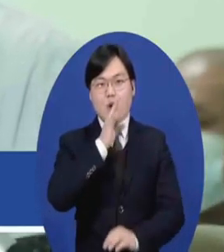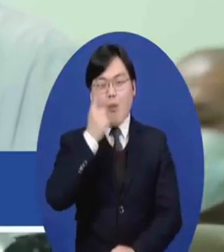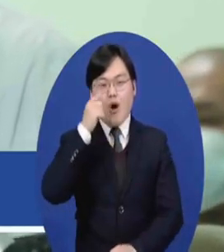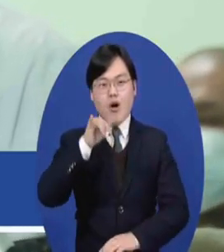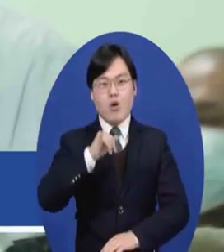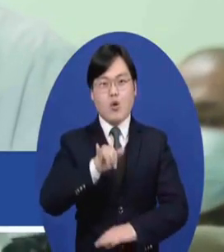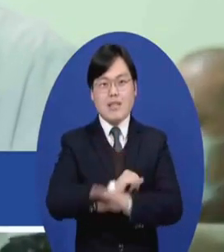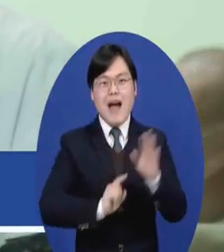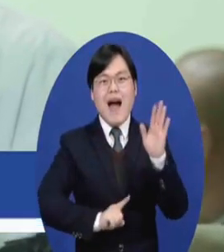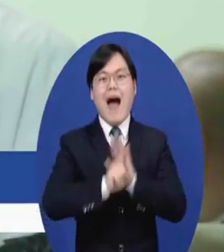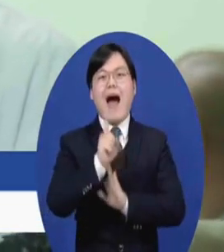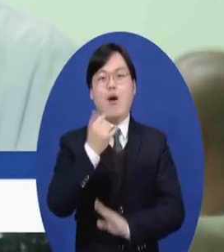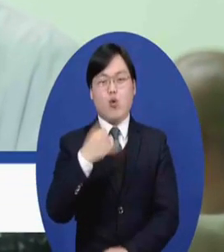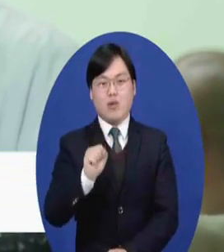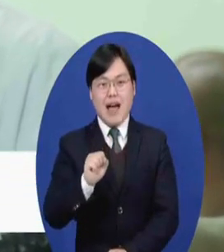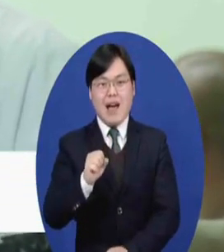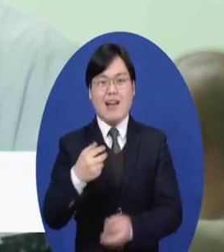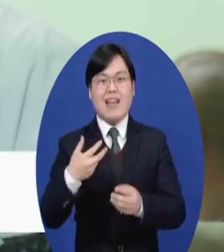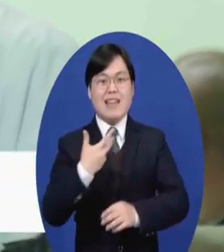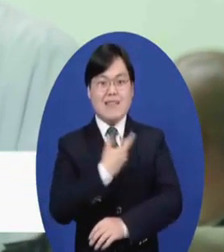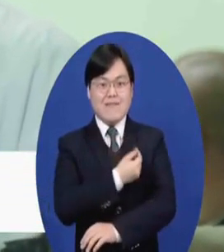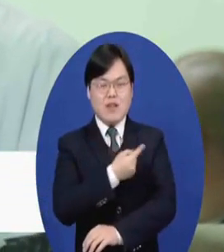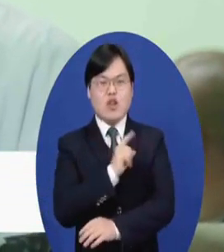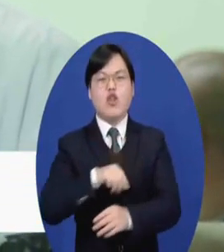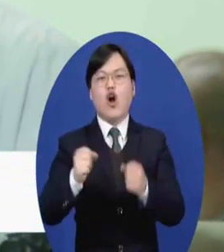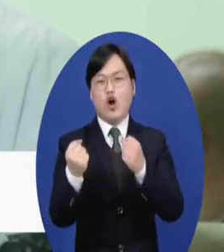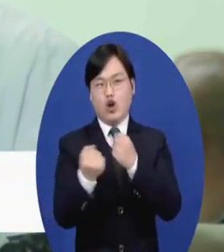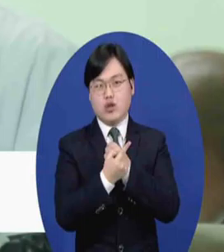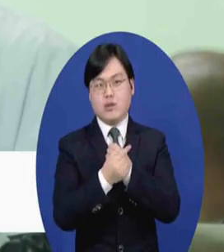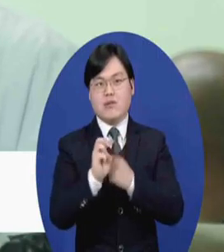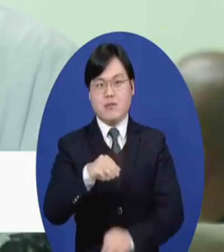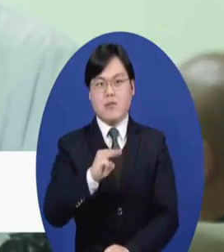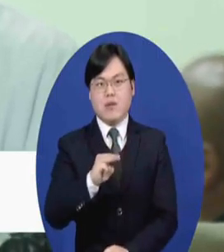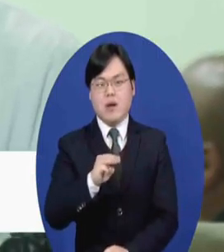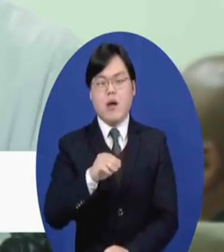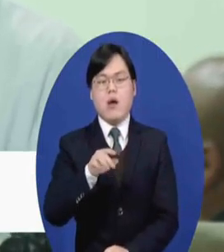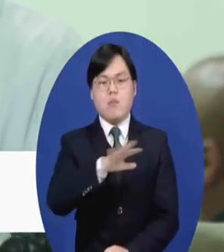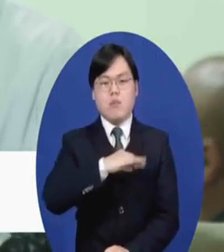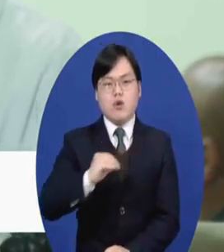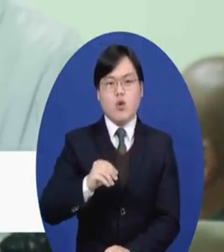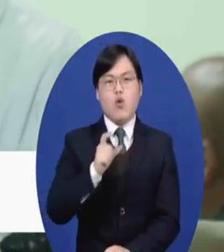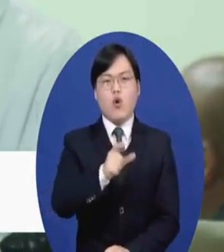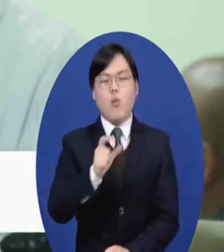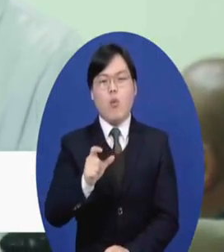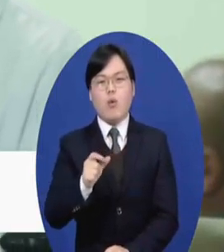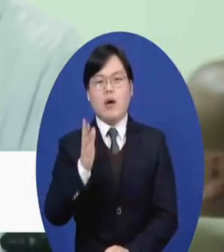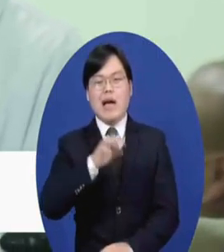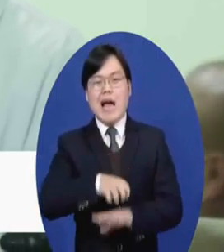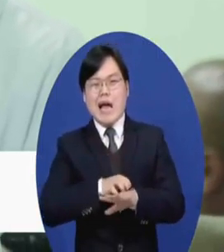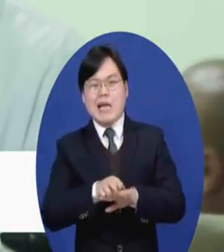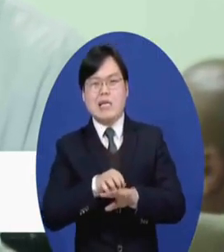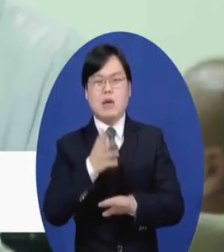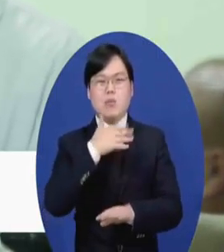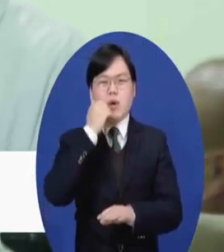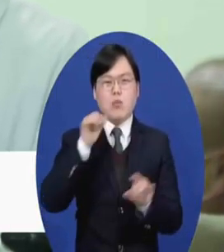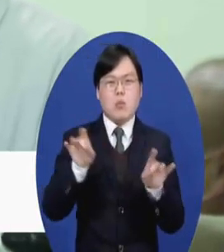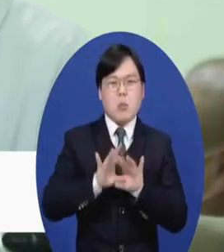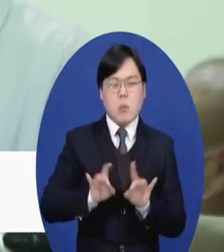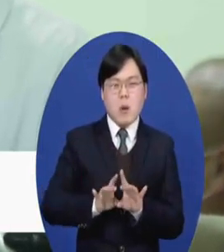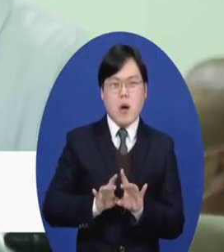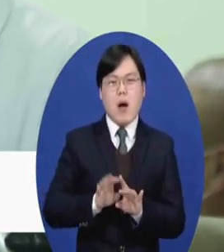Монголд анхудаа хийгдэж байгаа гэдгээр энэ их онцлог байна. Тийм учраас бид нар одоо ямар нэгэн байдлаар хүмүүс хашил хүндрэл урал